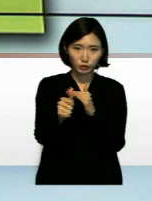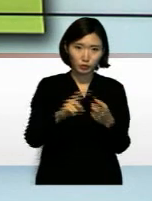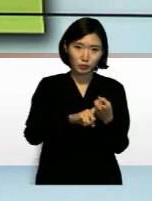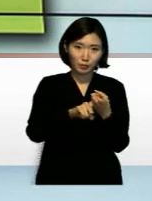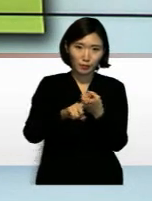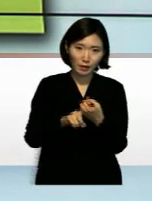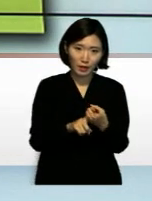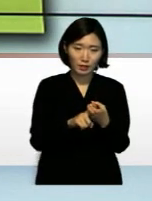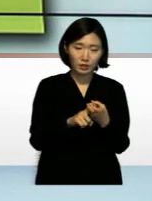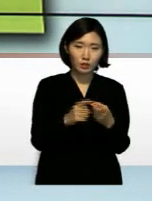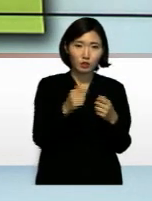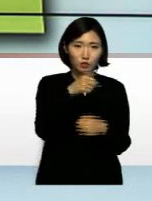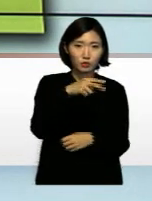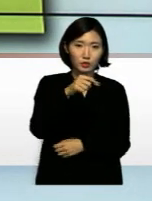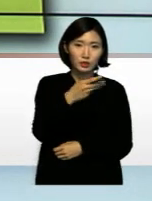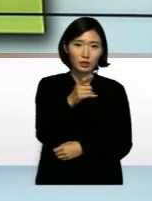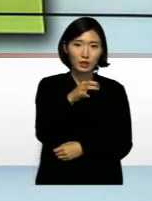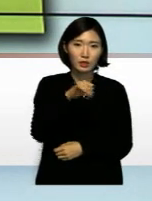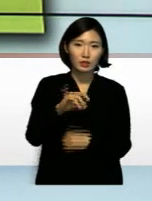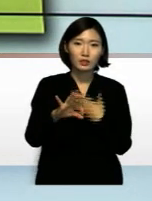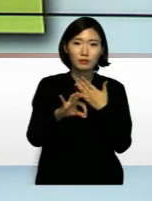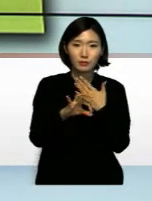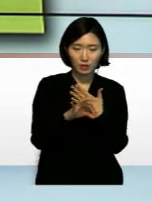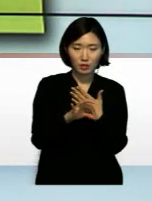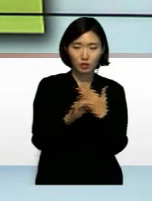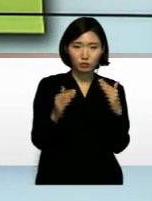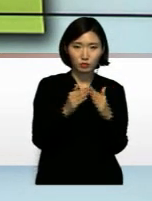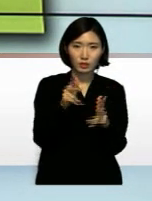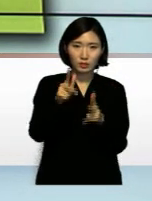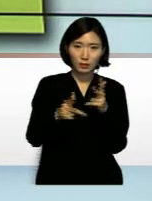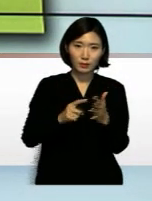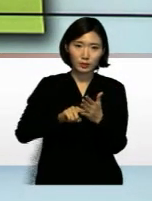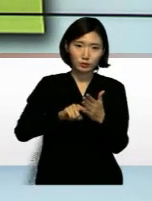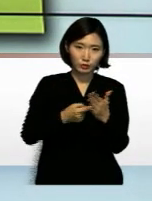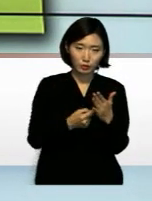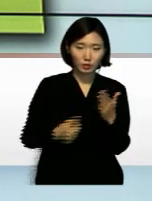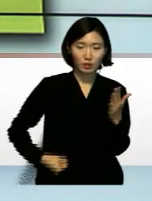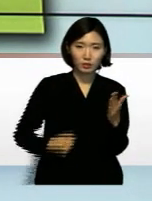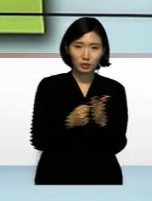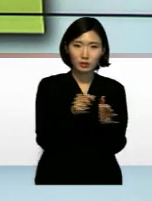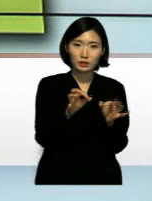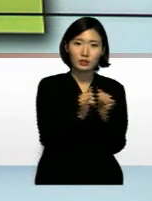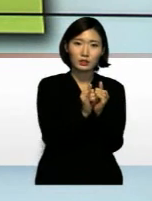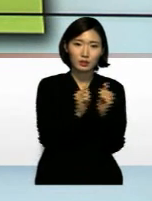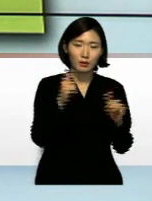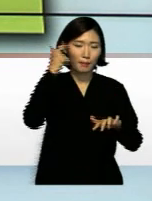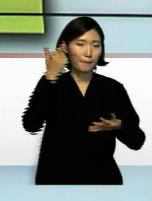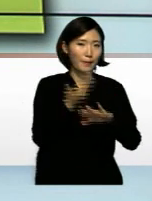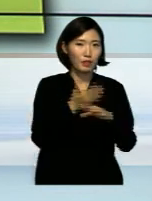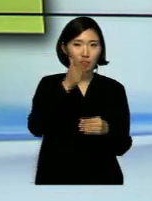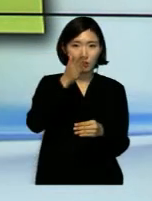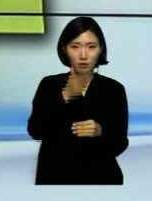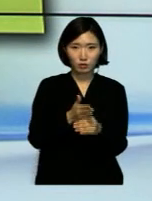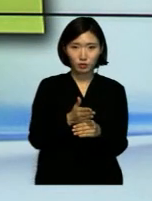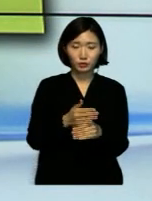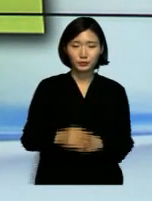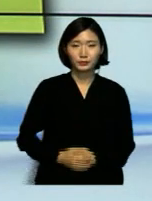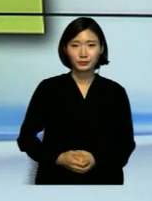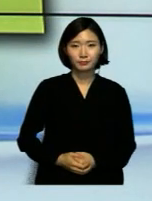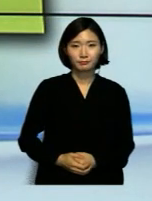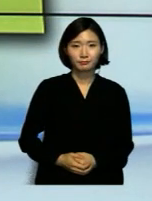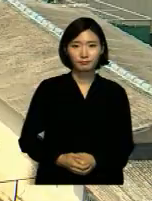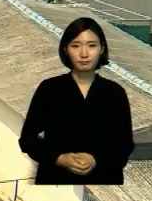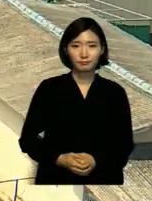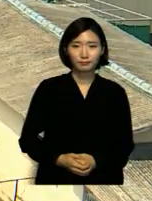조합이 뉴스테이, 즉 임대주택 사업을 추진하기로 결정했기 때문인데요. 시장 상인들은 반발하고 있습니다. 이상범